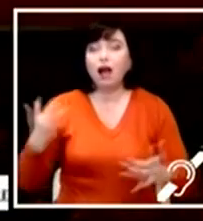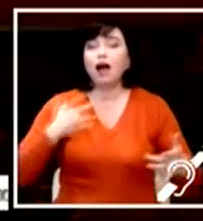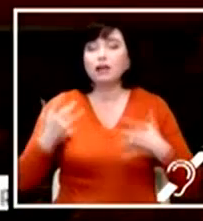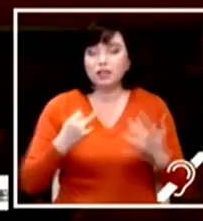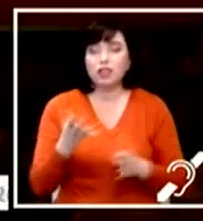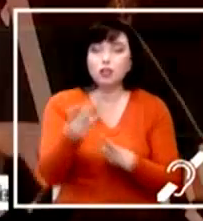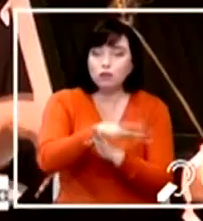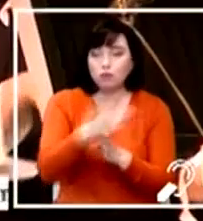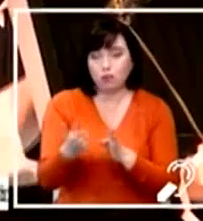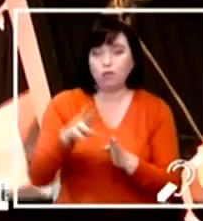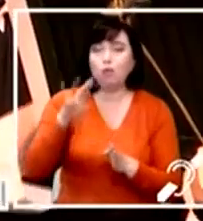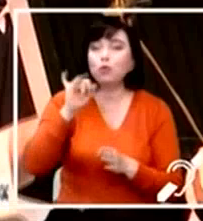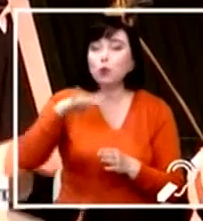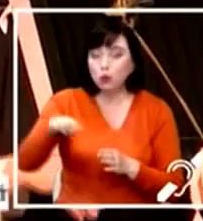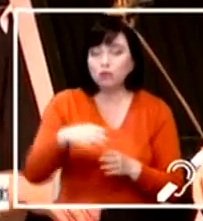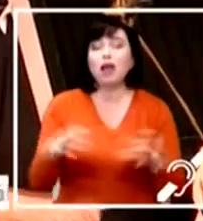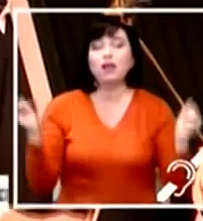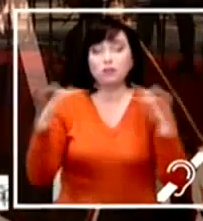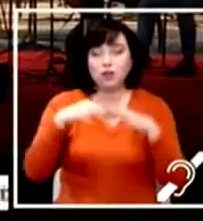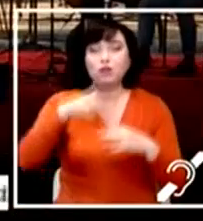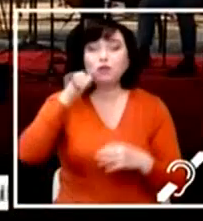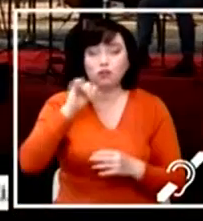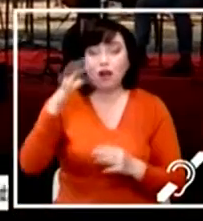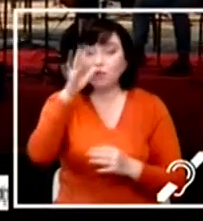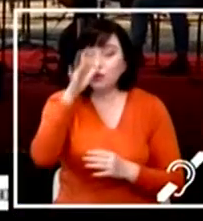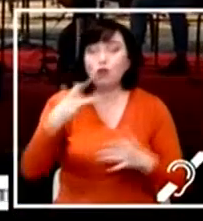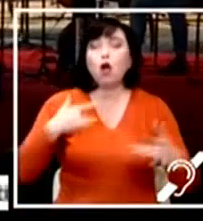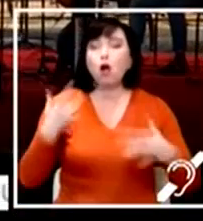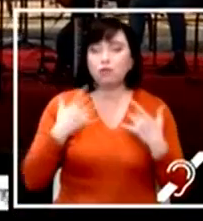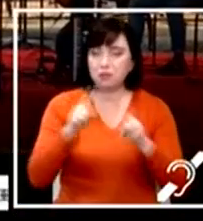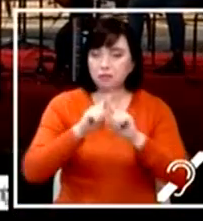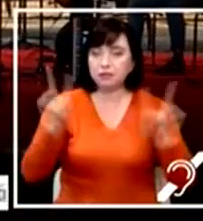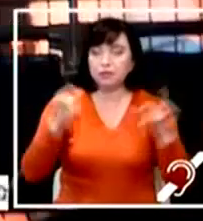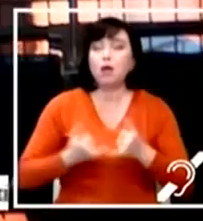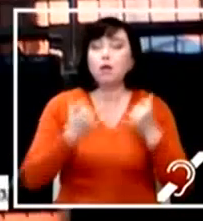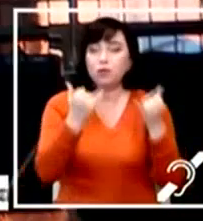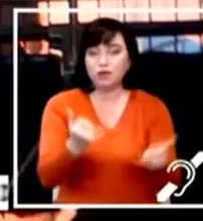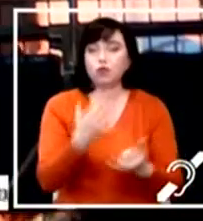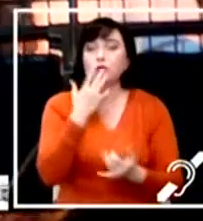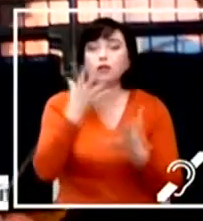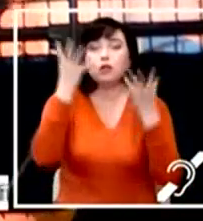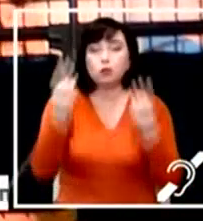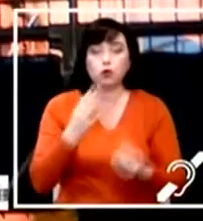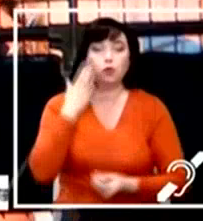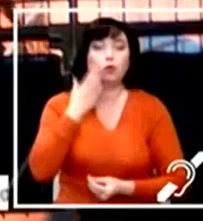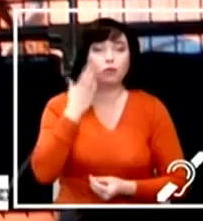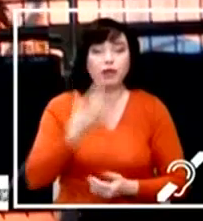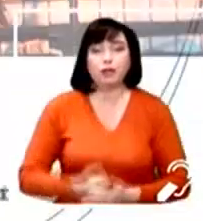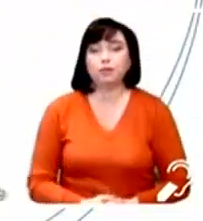Artiștii de pe ambele maluri ale Prutului s-au reunit ieri la Chișinău într-un concert de excepție dedicat Zilei Naționale a